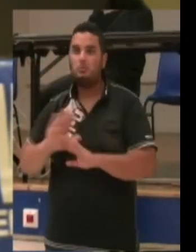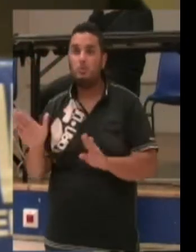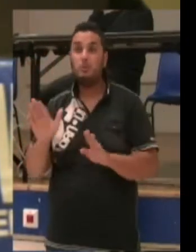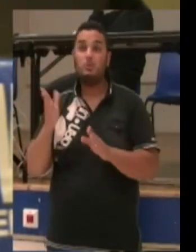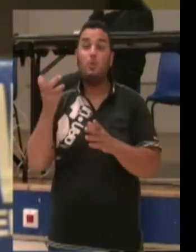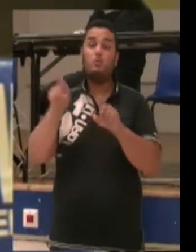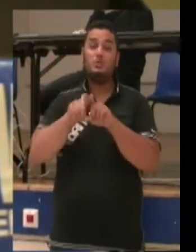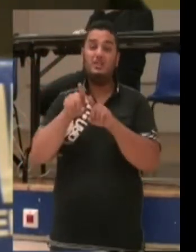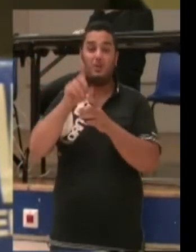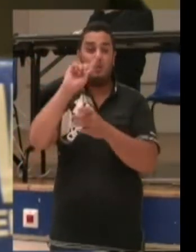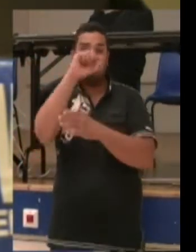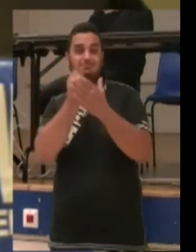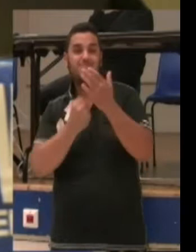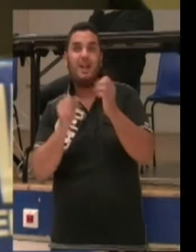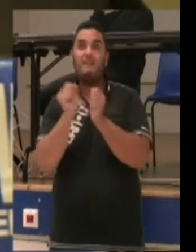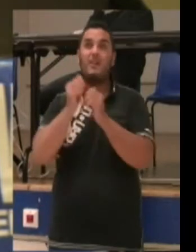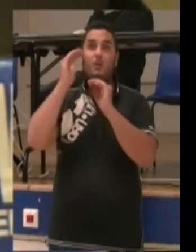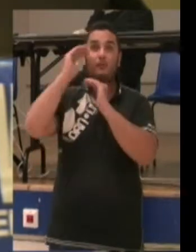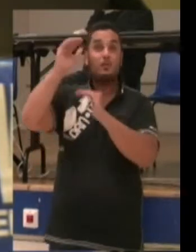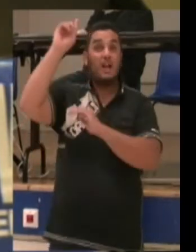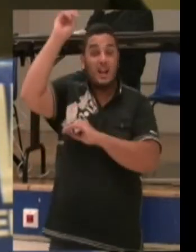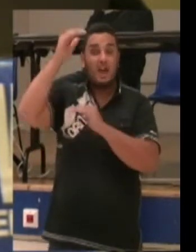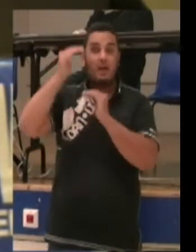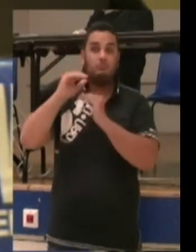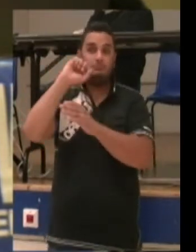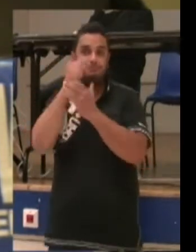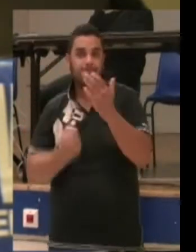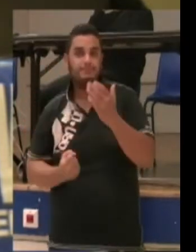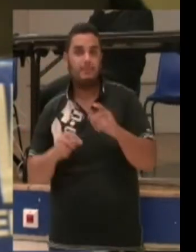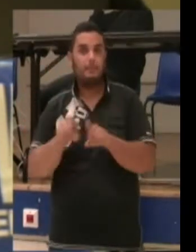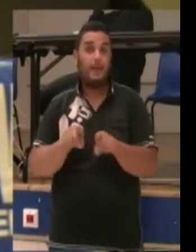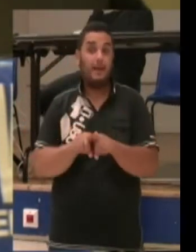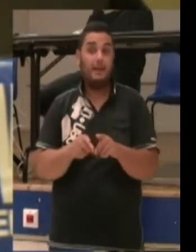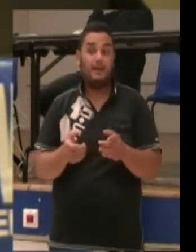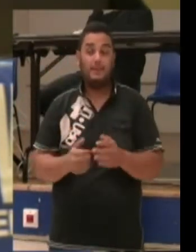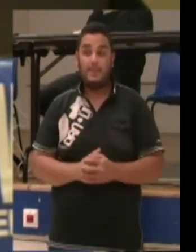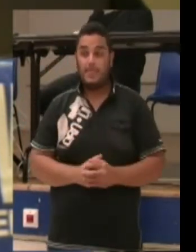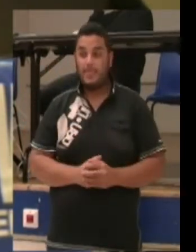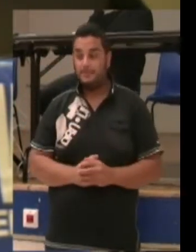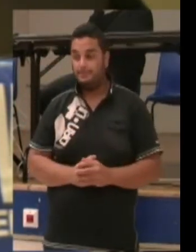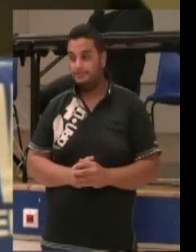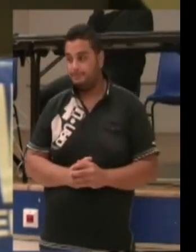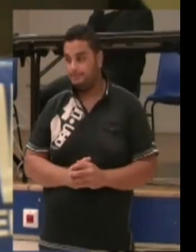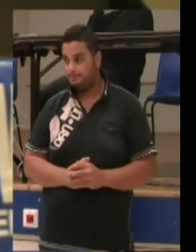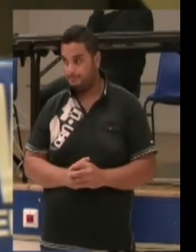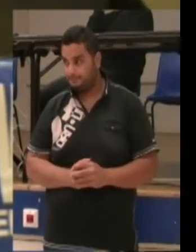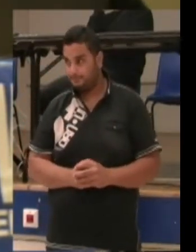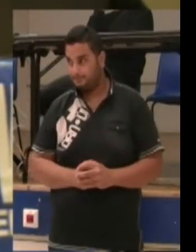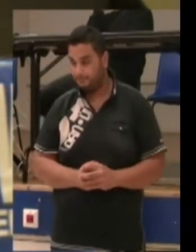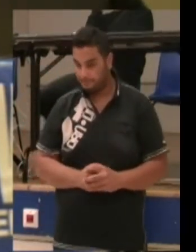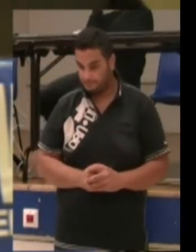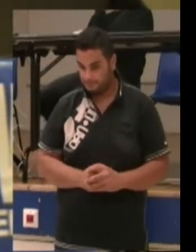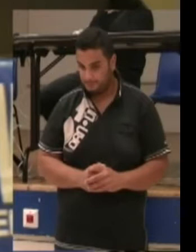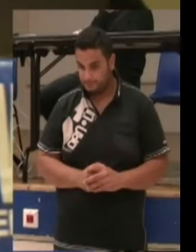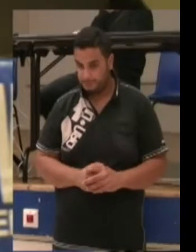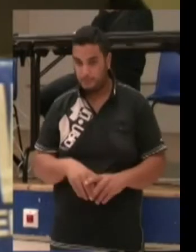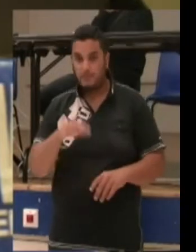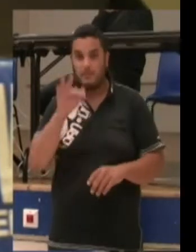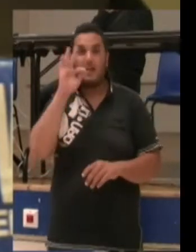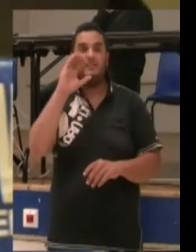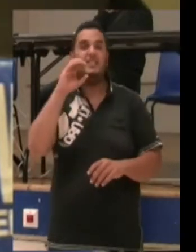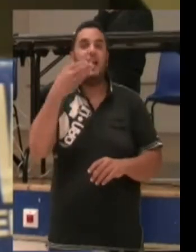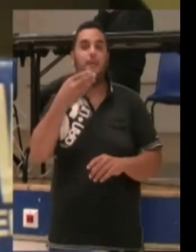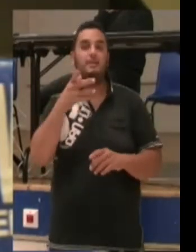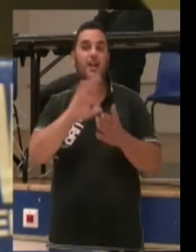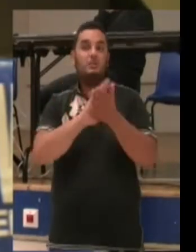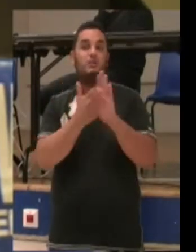qui veut gérer ce monde en dehors de la référence qui est Dieu. Alors exactement à l'UFCM, qu'est-ce qu'on veut ? Eh